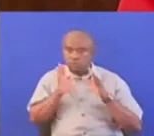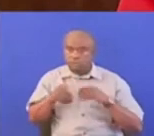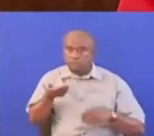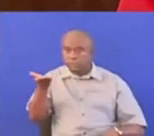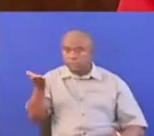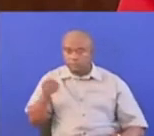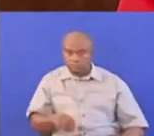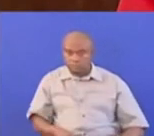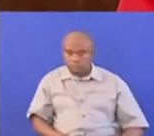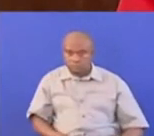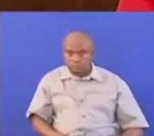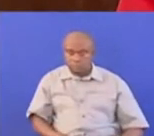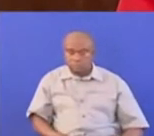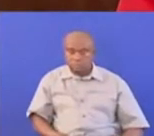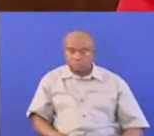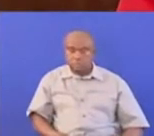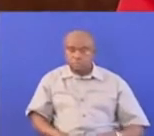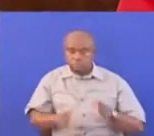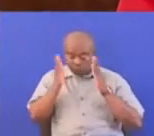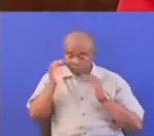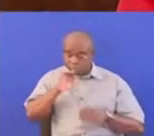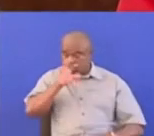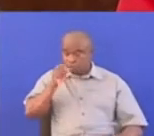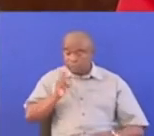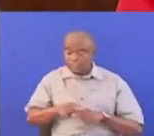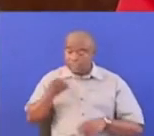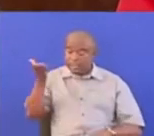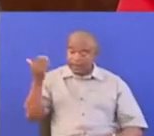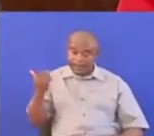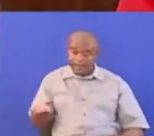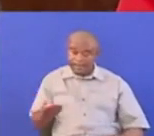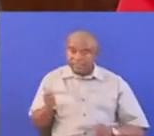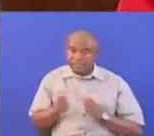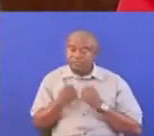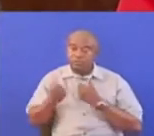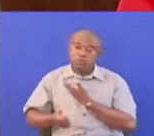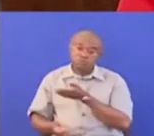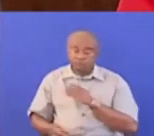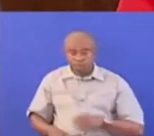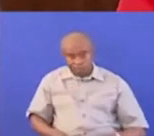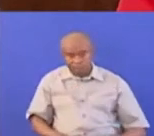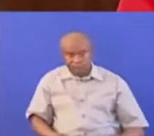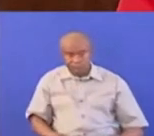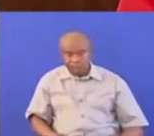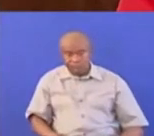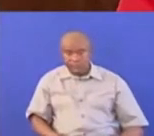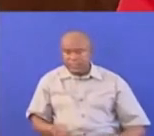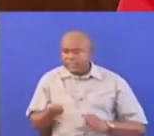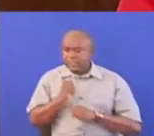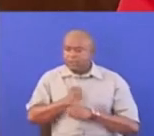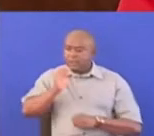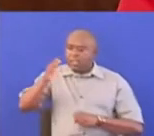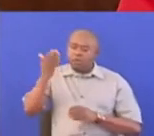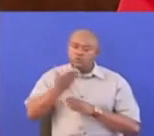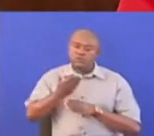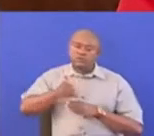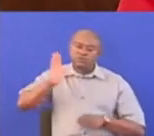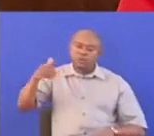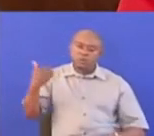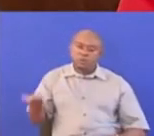tukufu. Mheshimiwa Spika, siku zote ukikaa hapo linapokuja jambo gumu, taaluma yako, uzoefu